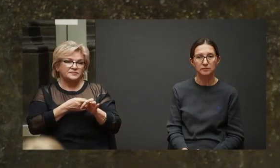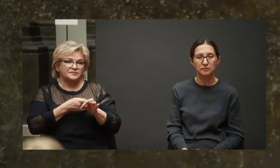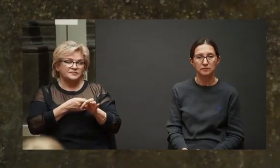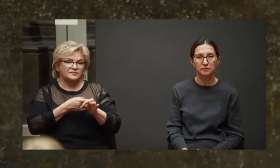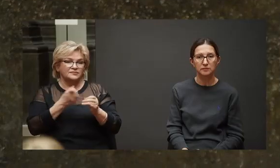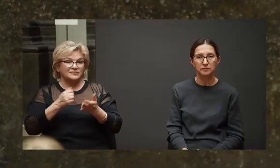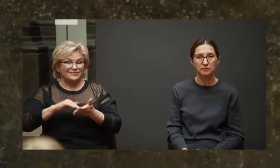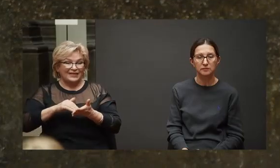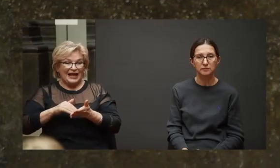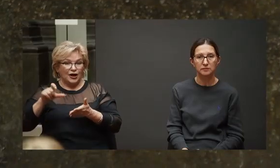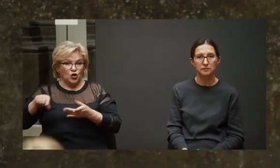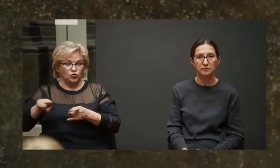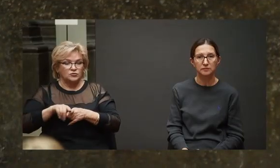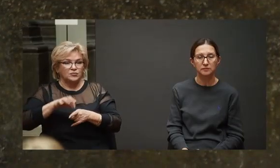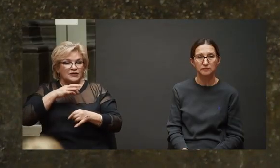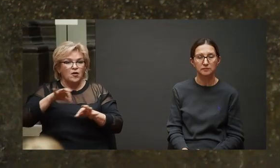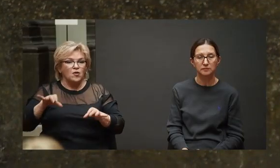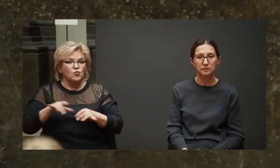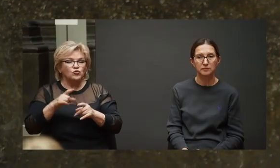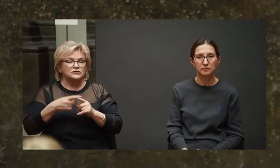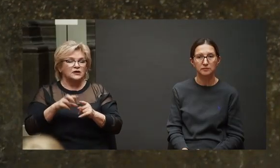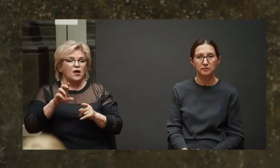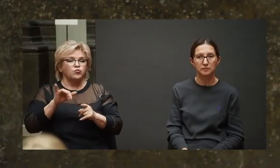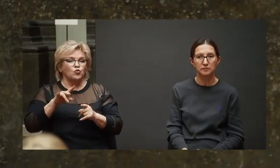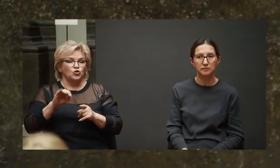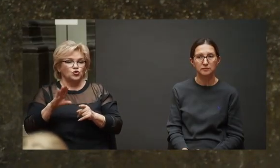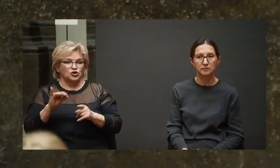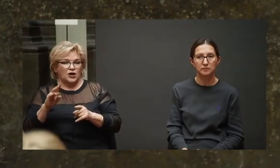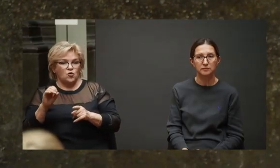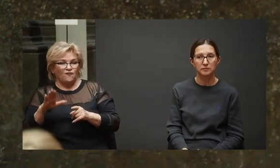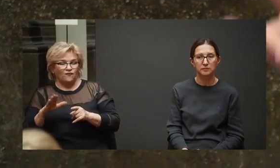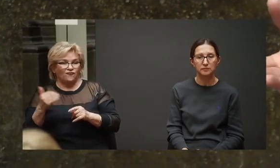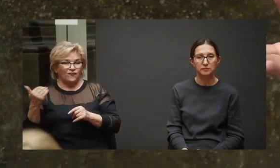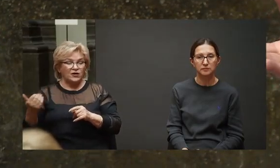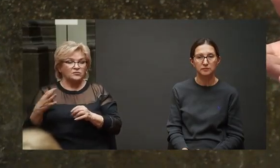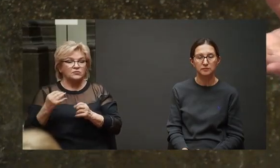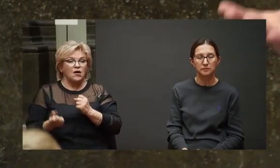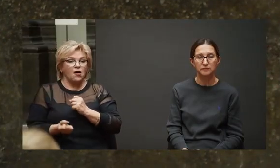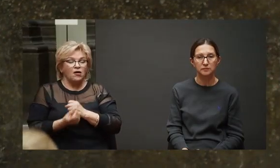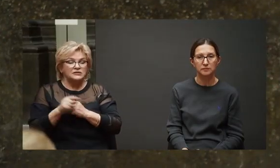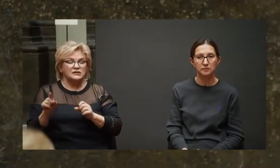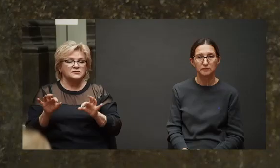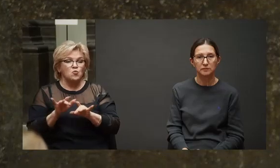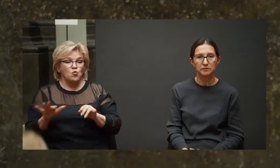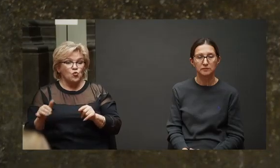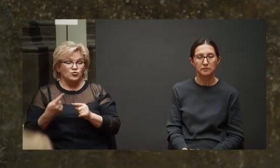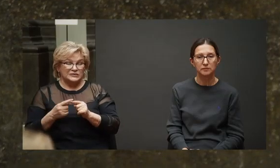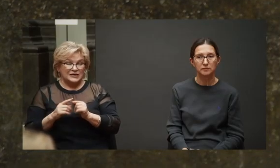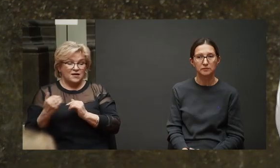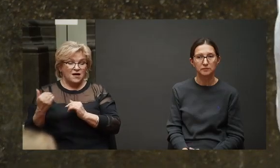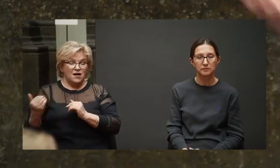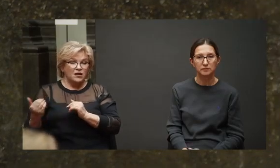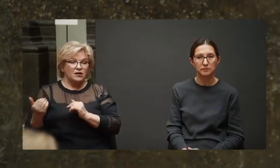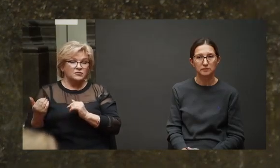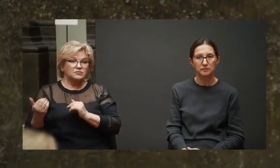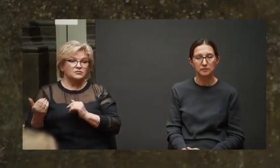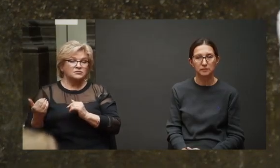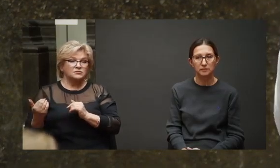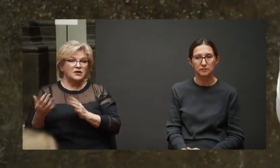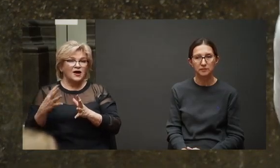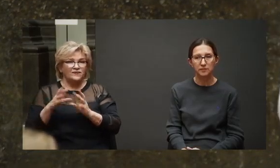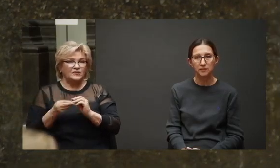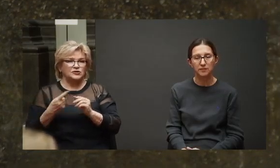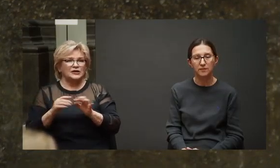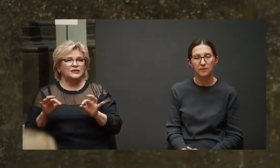понравилась хореографу, это музыка Булышникова, и потом оказалось, что это музыка, вообще,